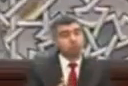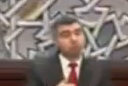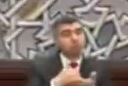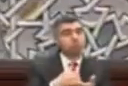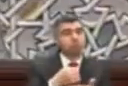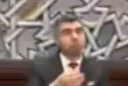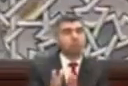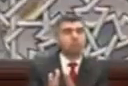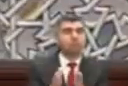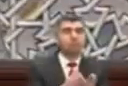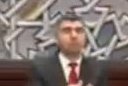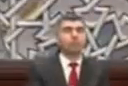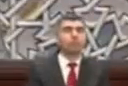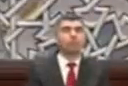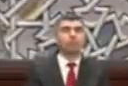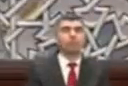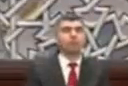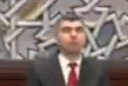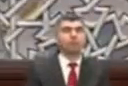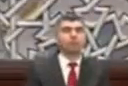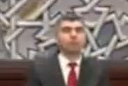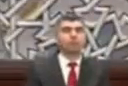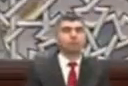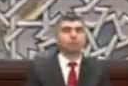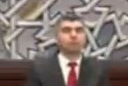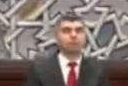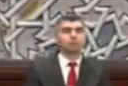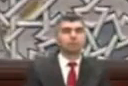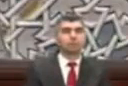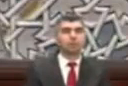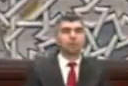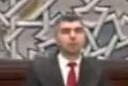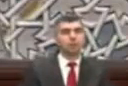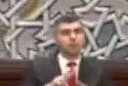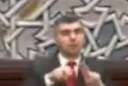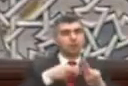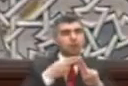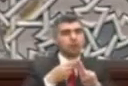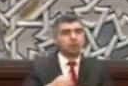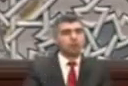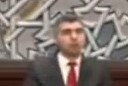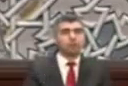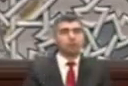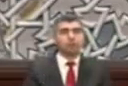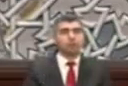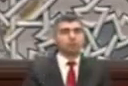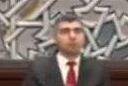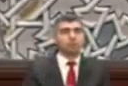شكرا. هل هناك تعقيب اضافي اخر؟ ليس هناك تعقيب. السيد الوزير تفضل.